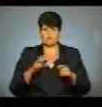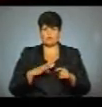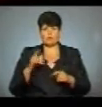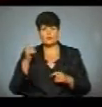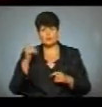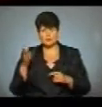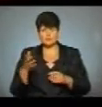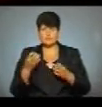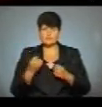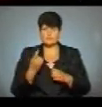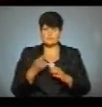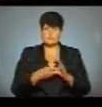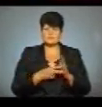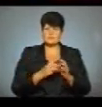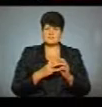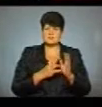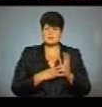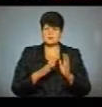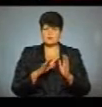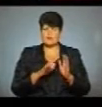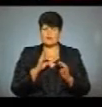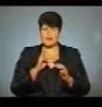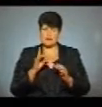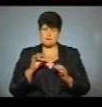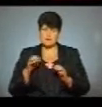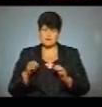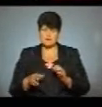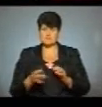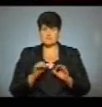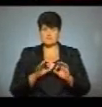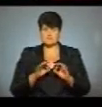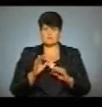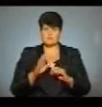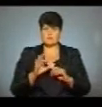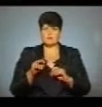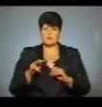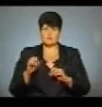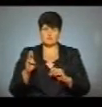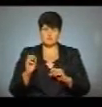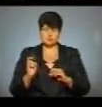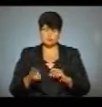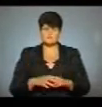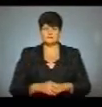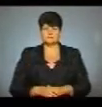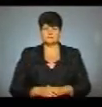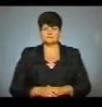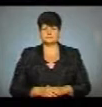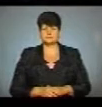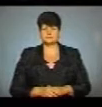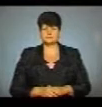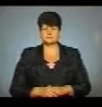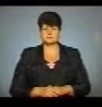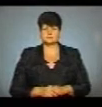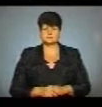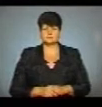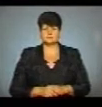Чорткові. Ще один планують 18 вересня в Кременці, розповів Василь Олещук. Соломія Струс, Оксана Галіяш. Новини на